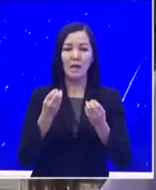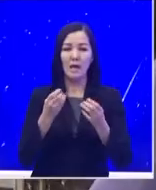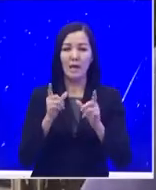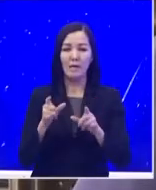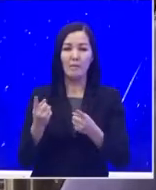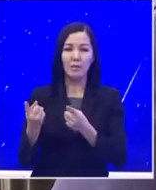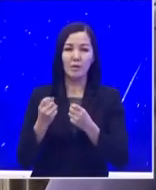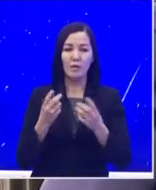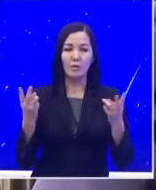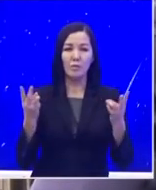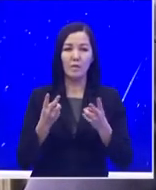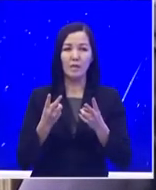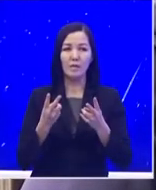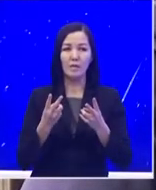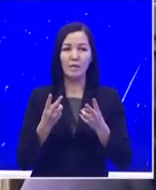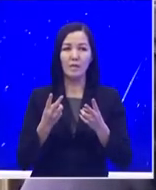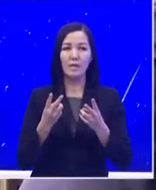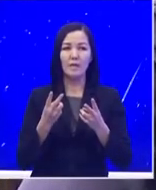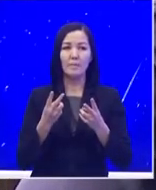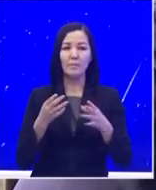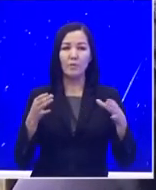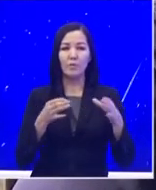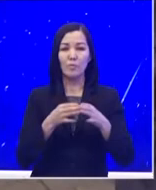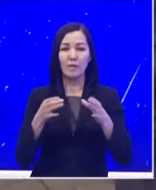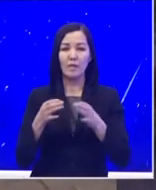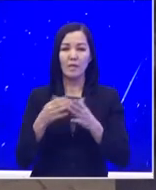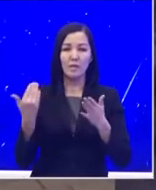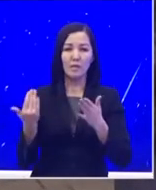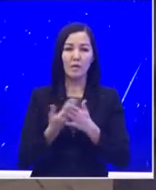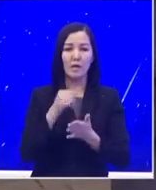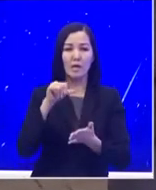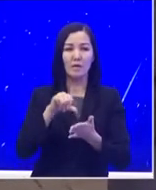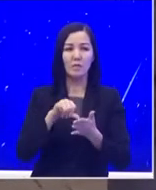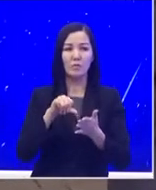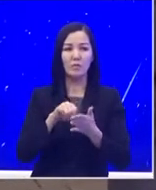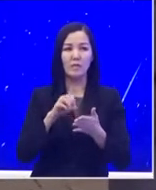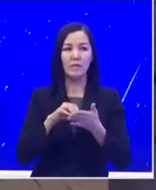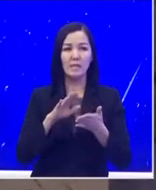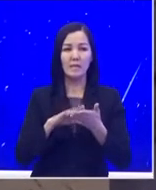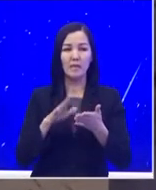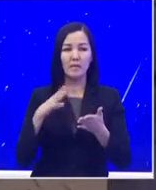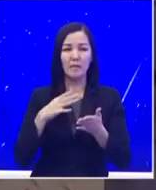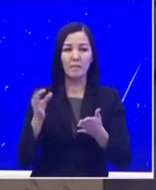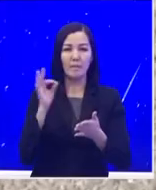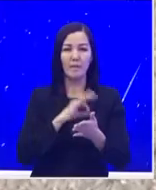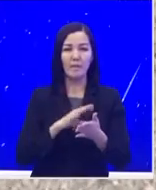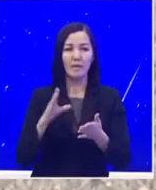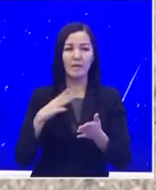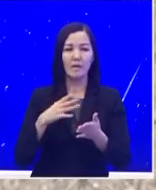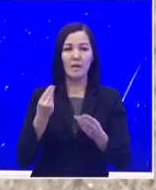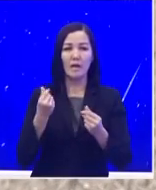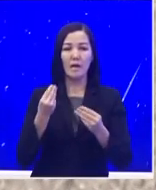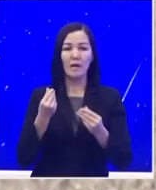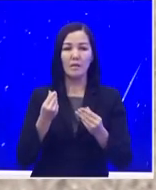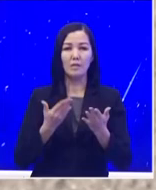тиіс. Демек, ақша аталған топтағыларға тұрақты түрде жаңа қатысушыларды тарту есебінен ғана түседі. Бұл қаржы пирамидасы